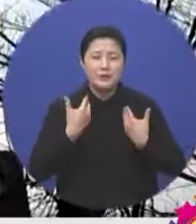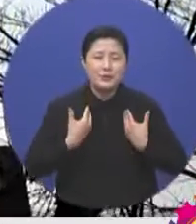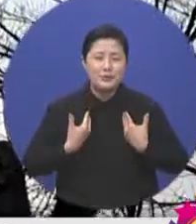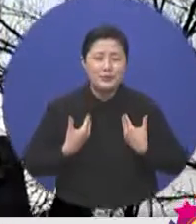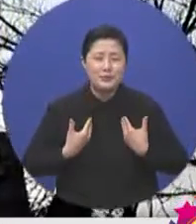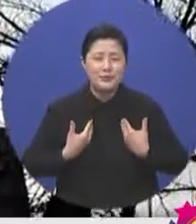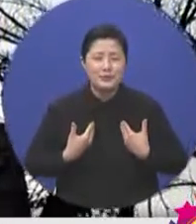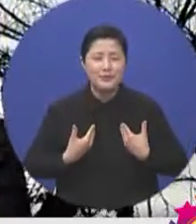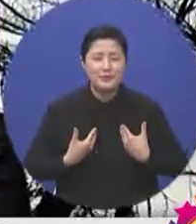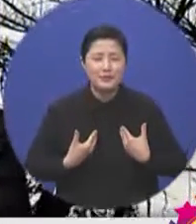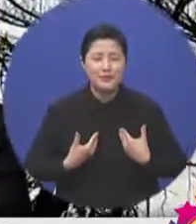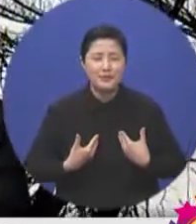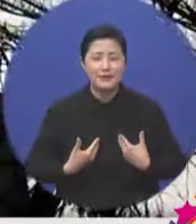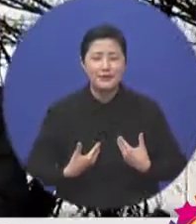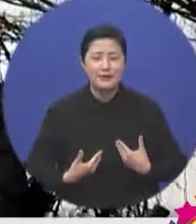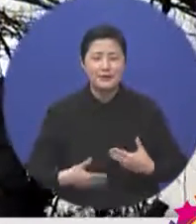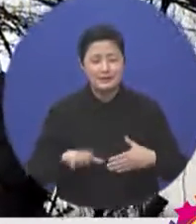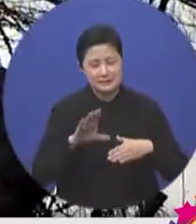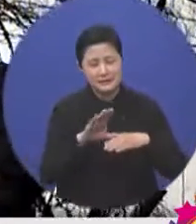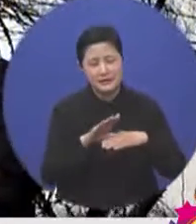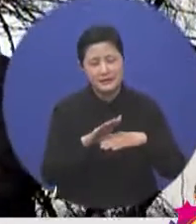살며시